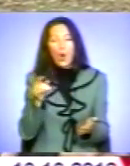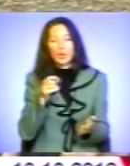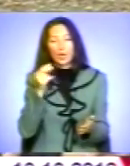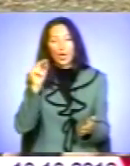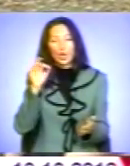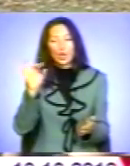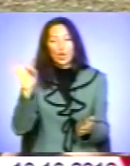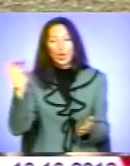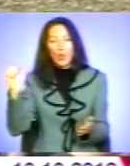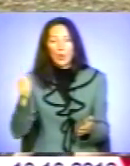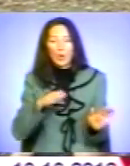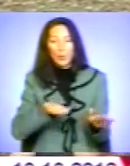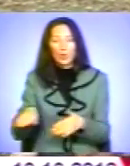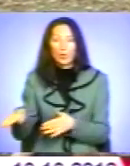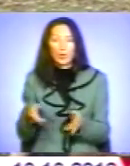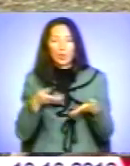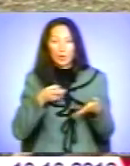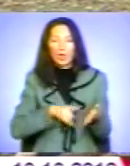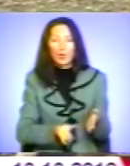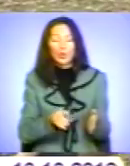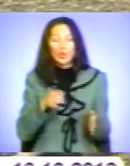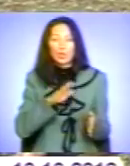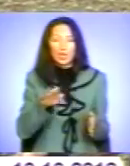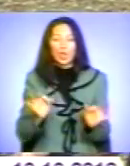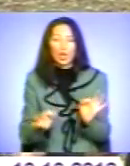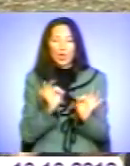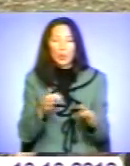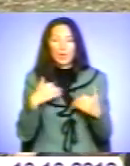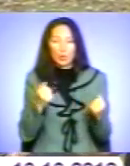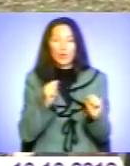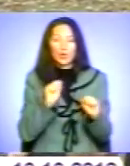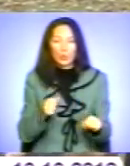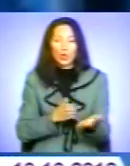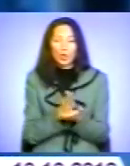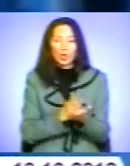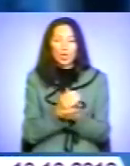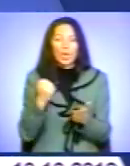вже народжуються діти, нормальне здоров'я, які можуть служити в вагах Збройних сил.